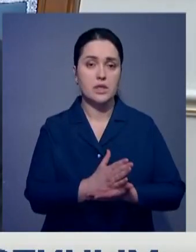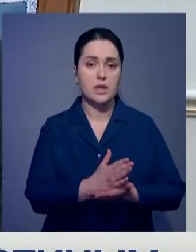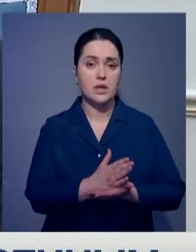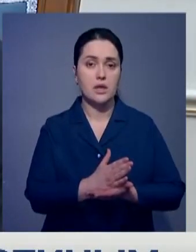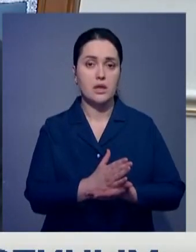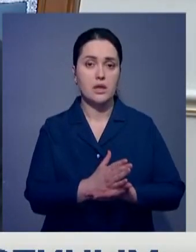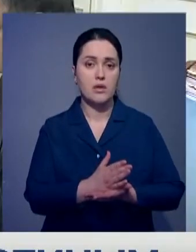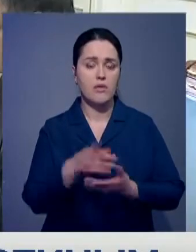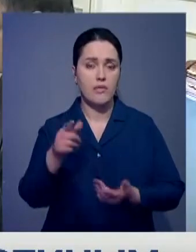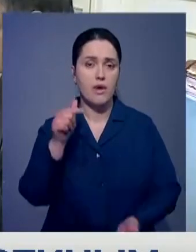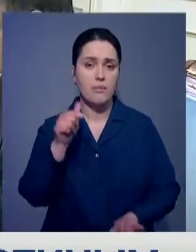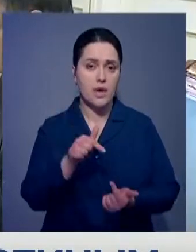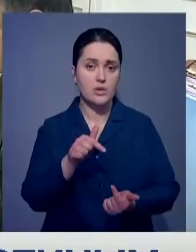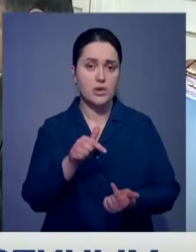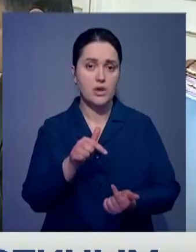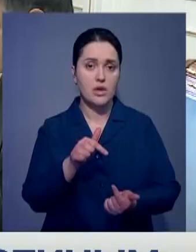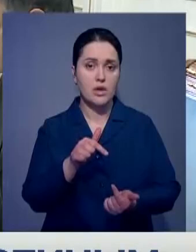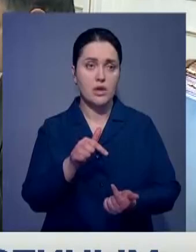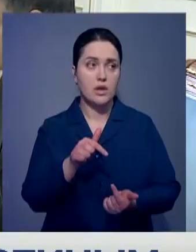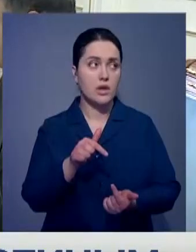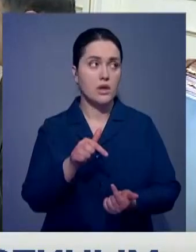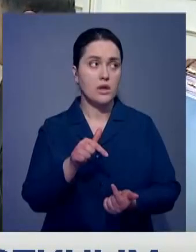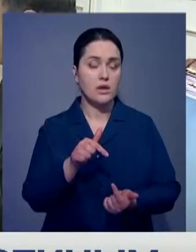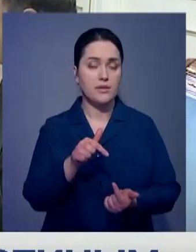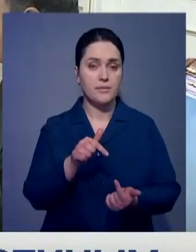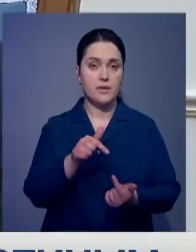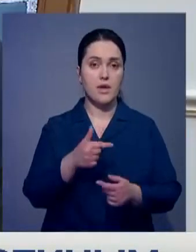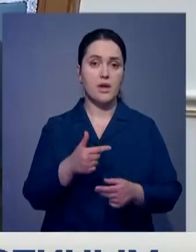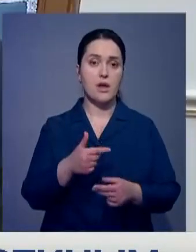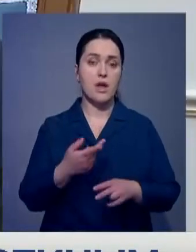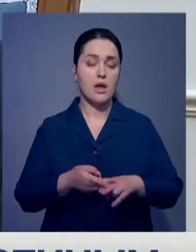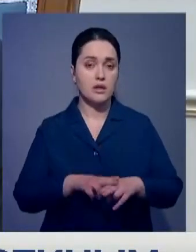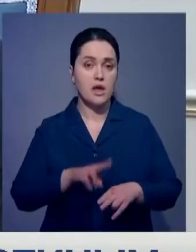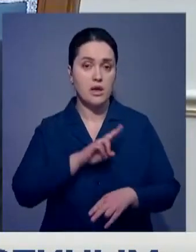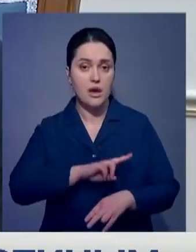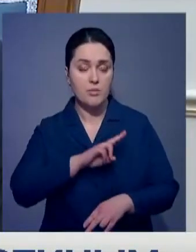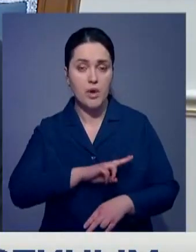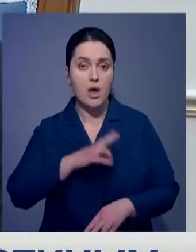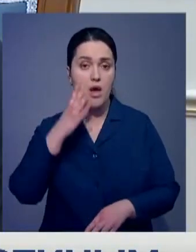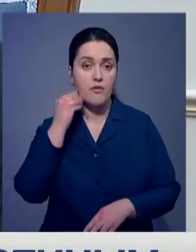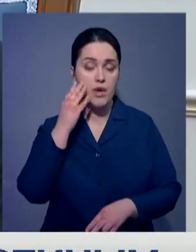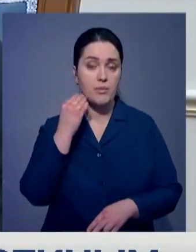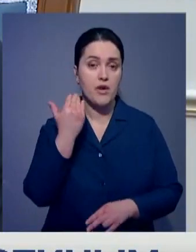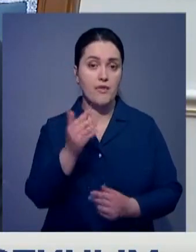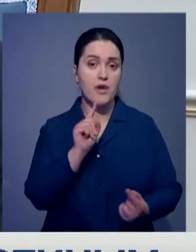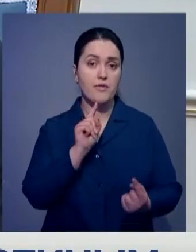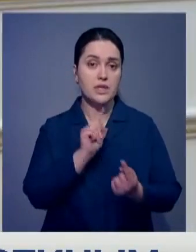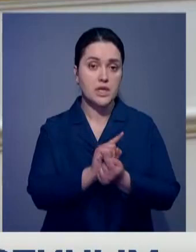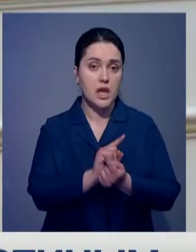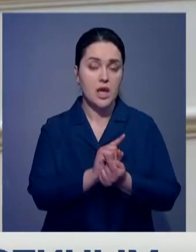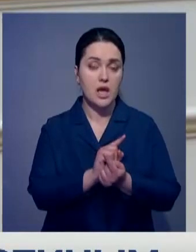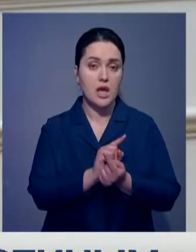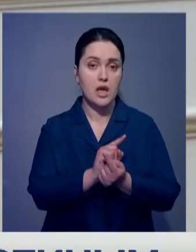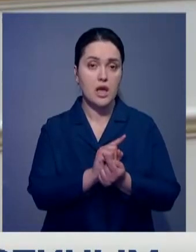том, что вы соответствуете как раз данному моменту работы. В Алмате вы встретились по цифровизации,